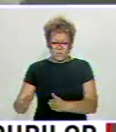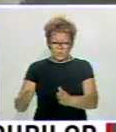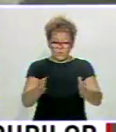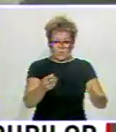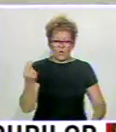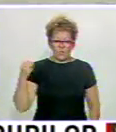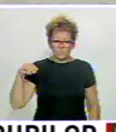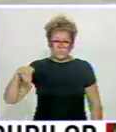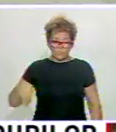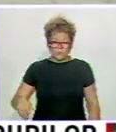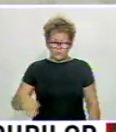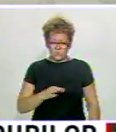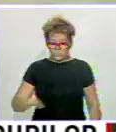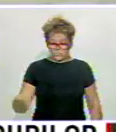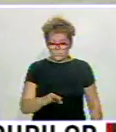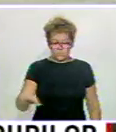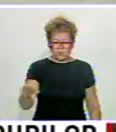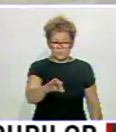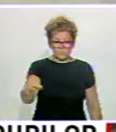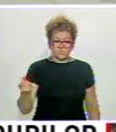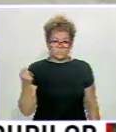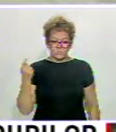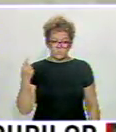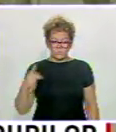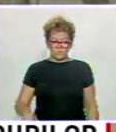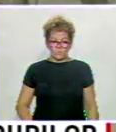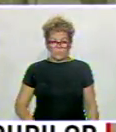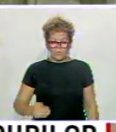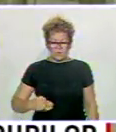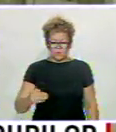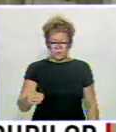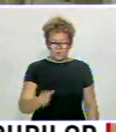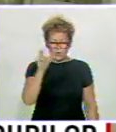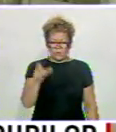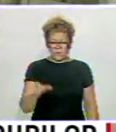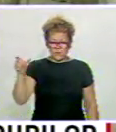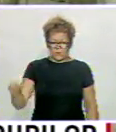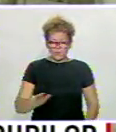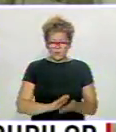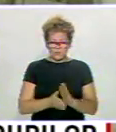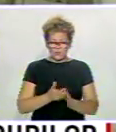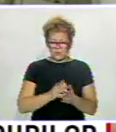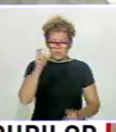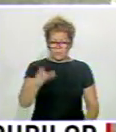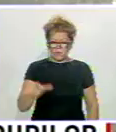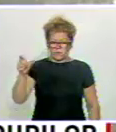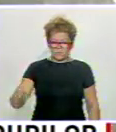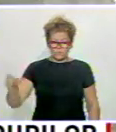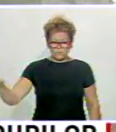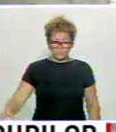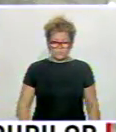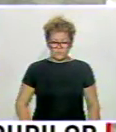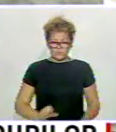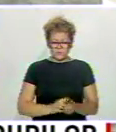800 de metri s-au trasat 12 treceri de pietoni. Majoritatea zebrelor încep și se termină în gardurile localnicilor sau sunt